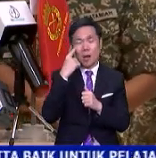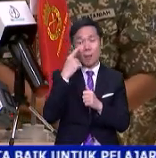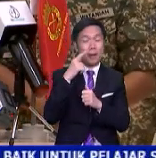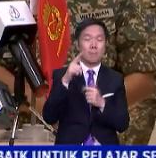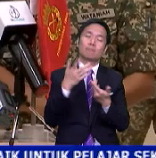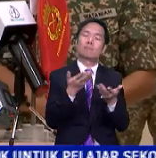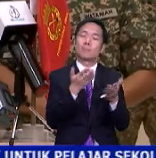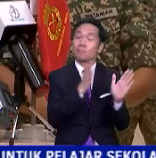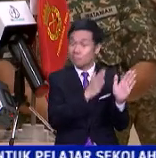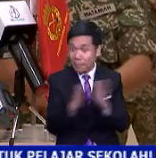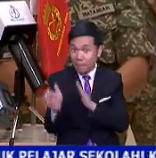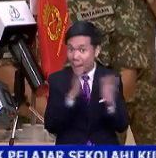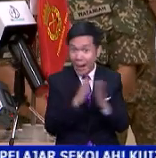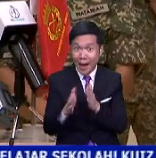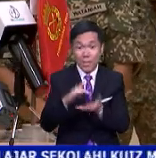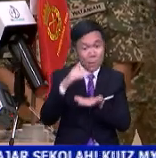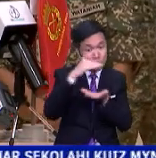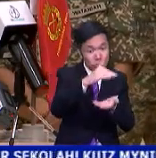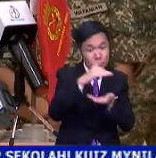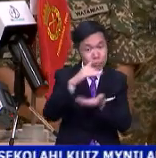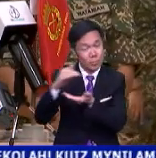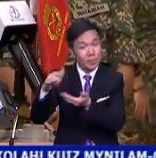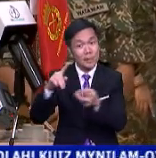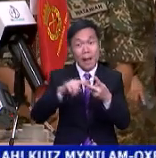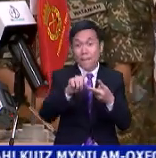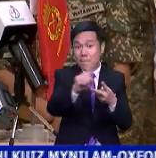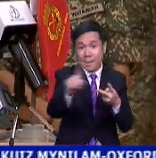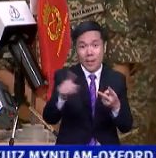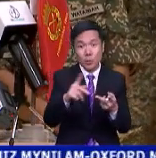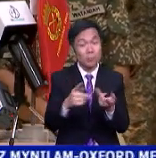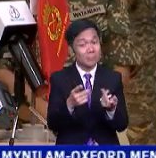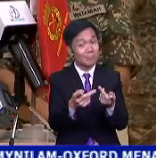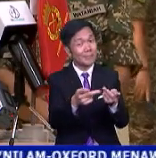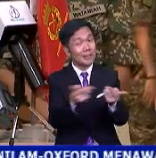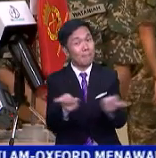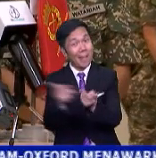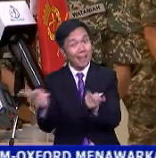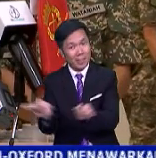logistik, dari segi kawasan-kawasan baru yang dikenal pasti dan sebagainya.